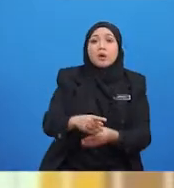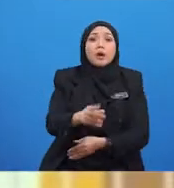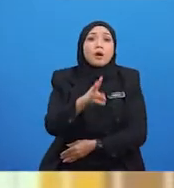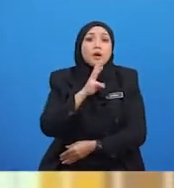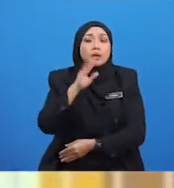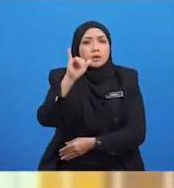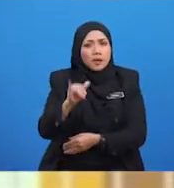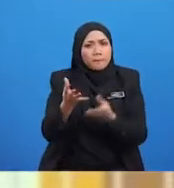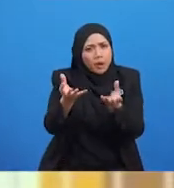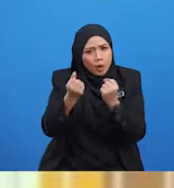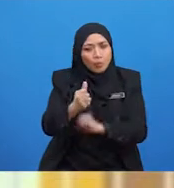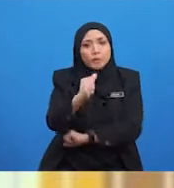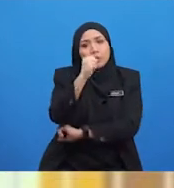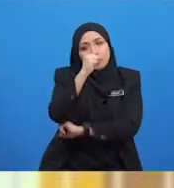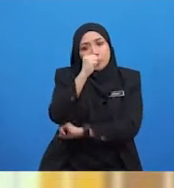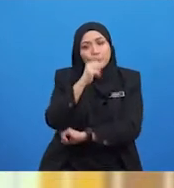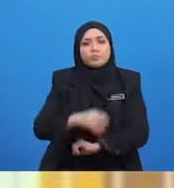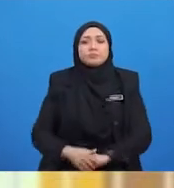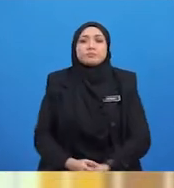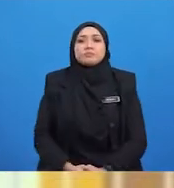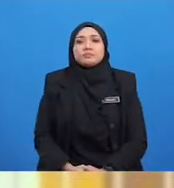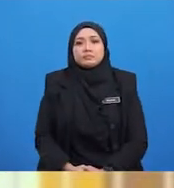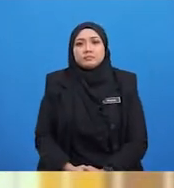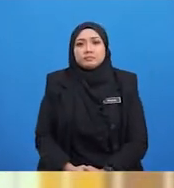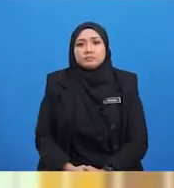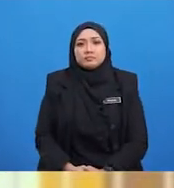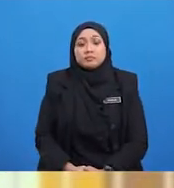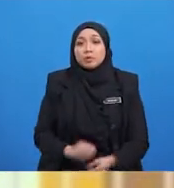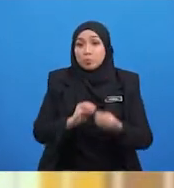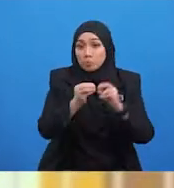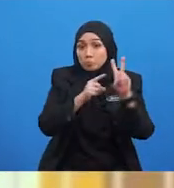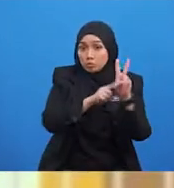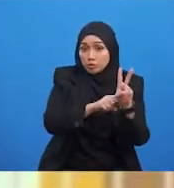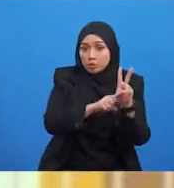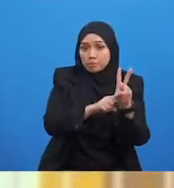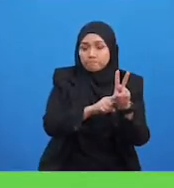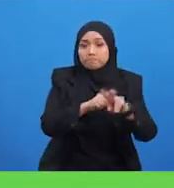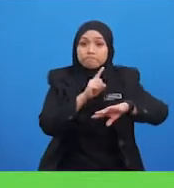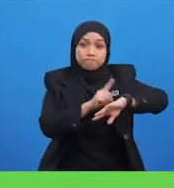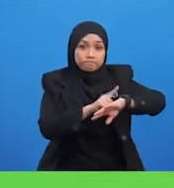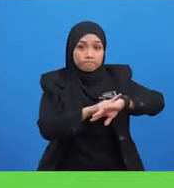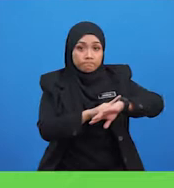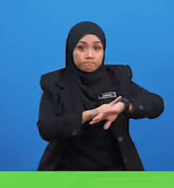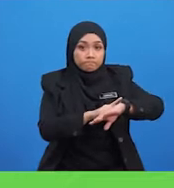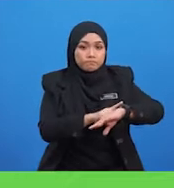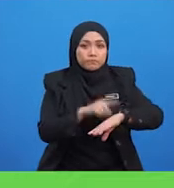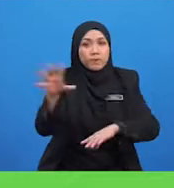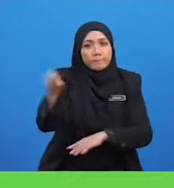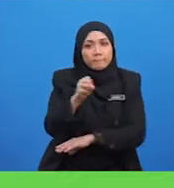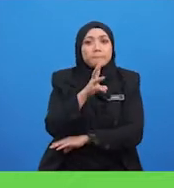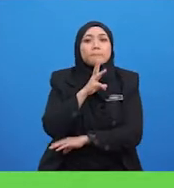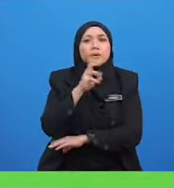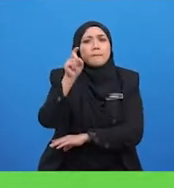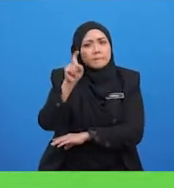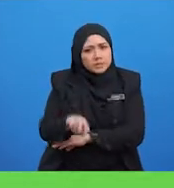Pemasaan, iaitu timing. Pengambilan air perlu mengambil kira, iaitu 1.